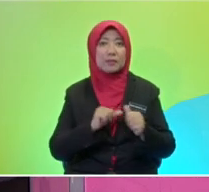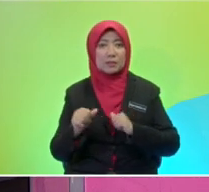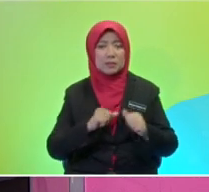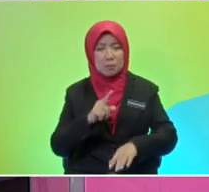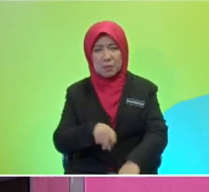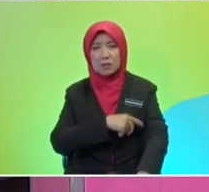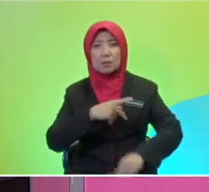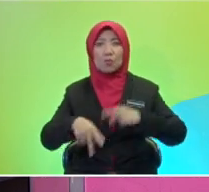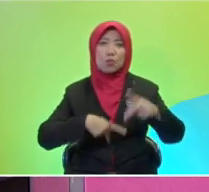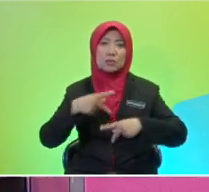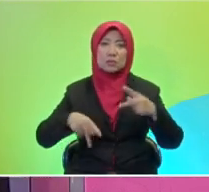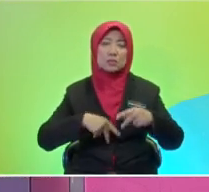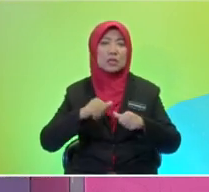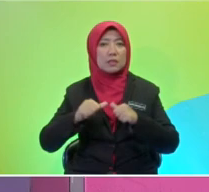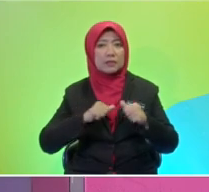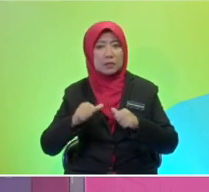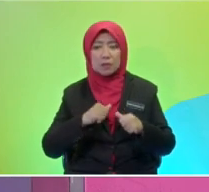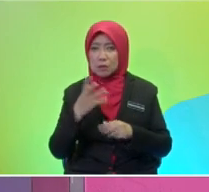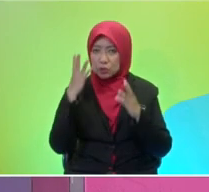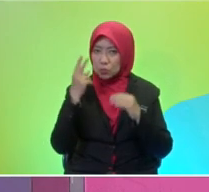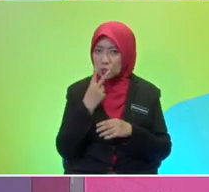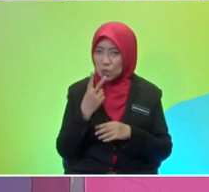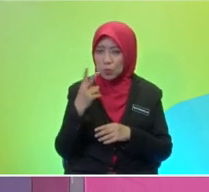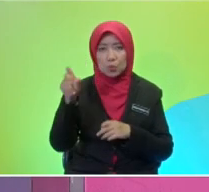project ini dijalankan cegukan buat pemahaman